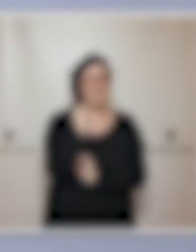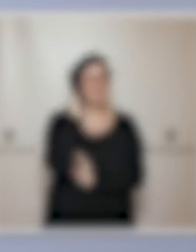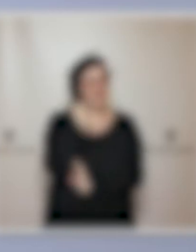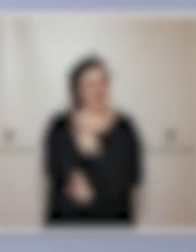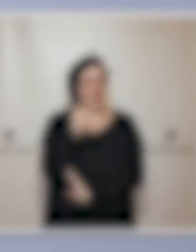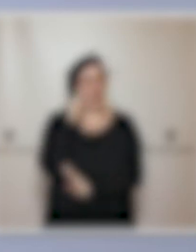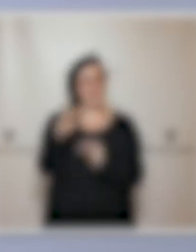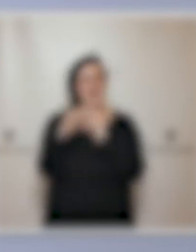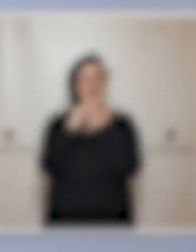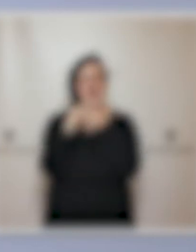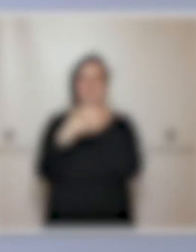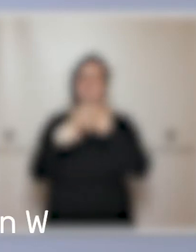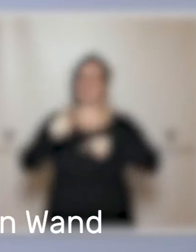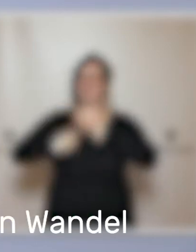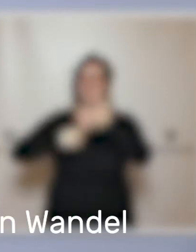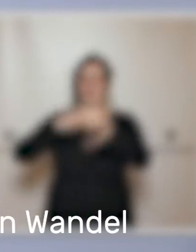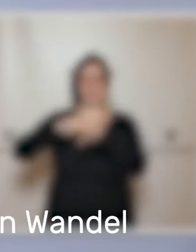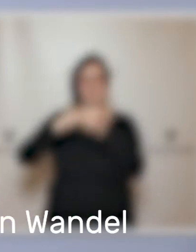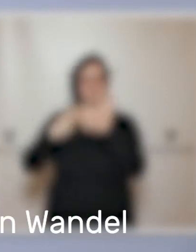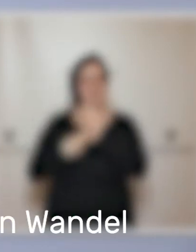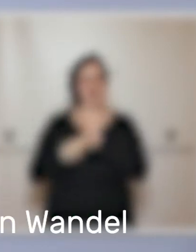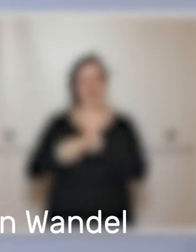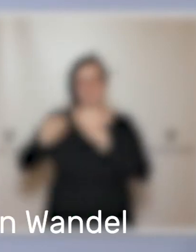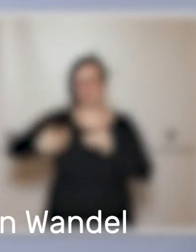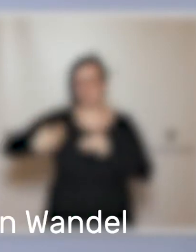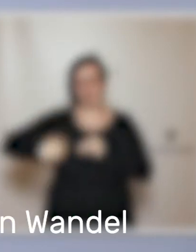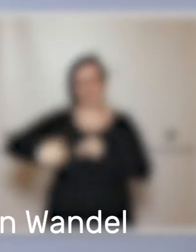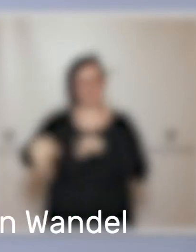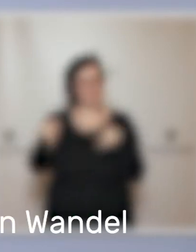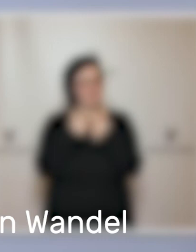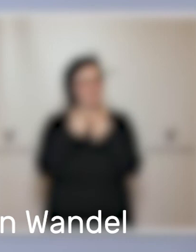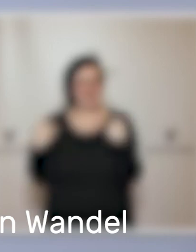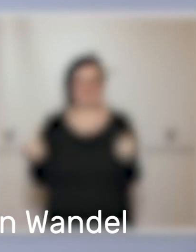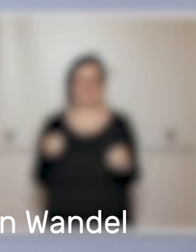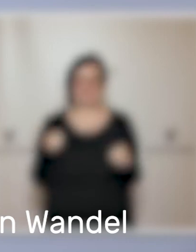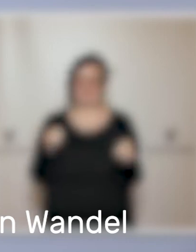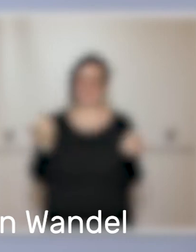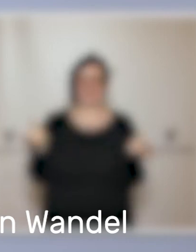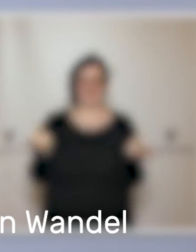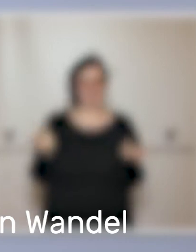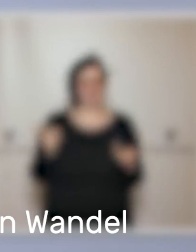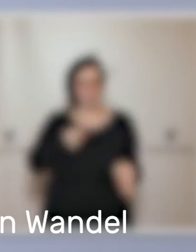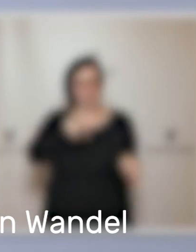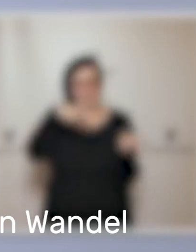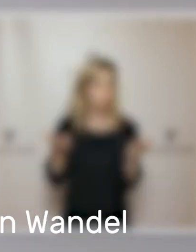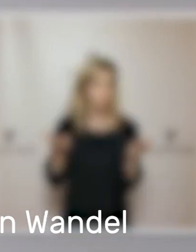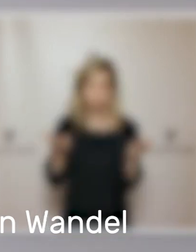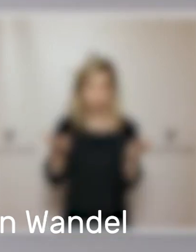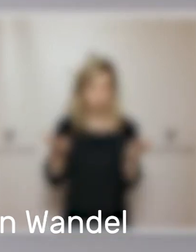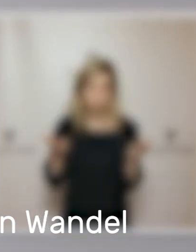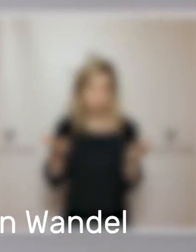die zukünftige siedlungsentwicklung soll vor dem hintergrund des demografischen wandels erfolgen inklusive klimaschutz